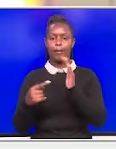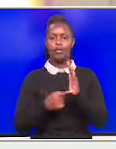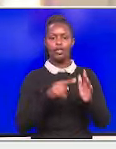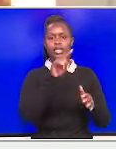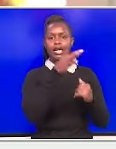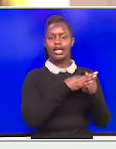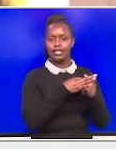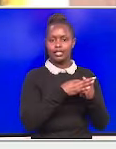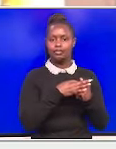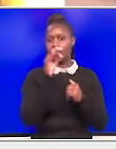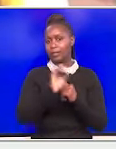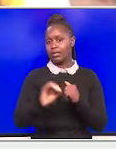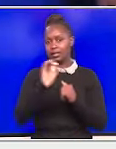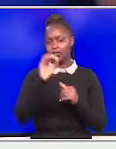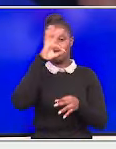99.18 ya kura.